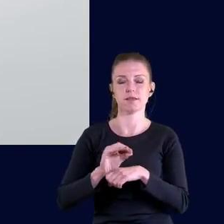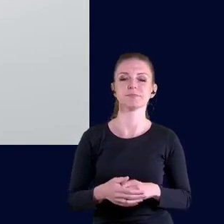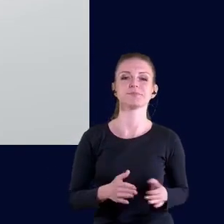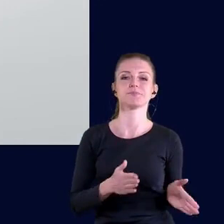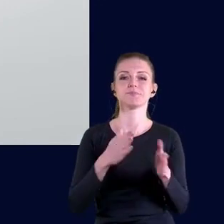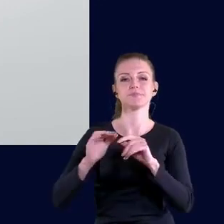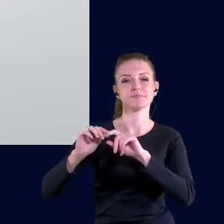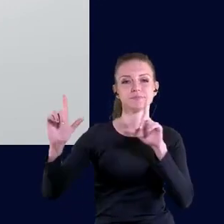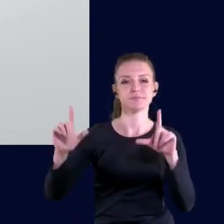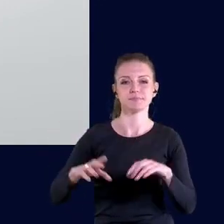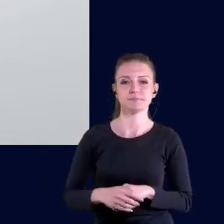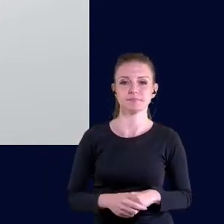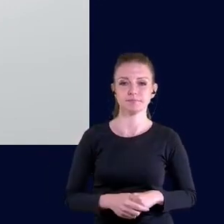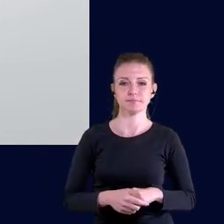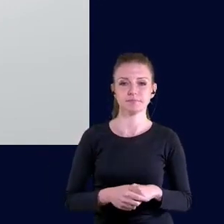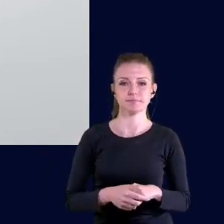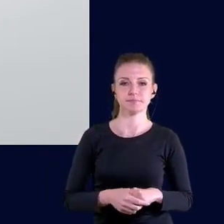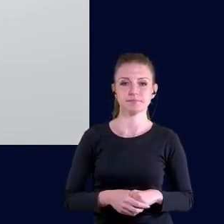slajd